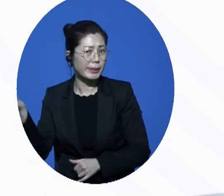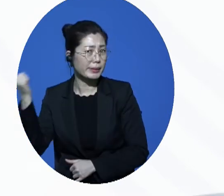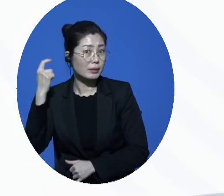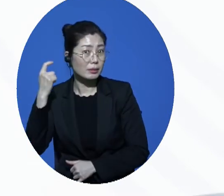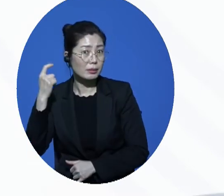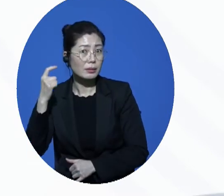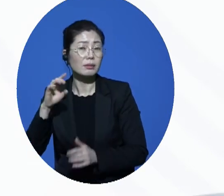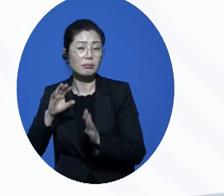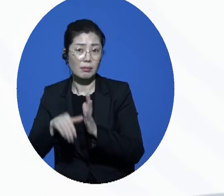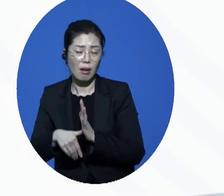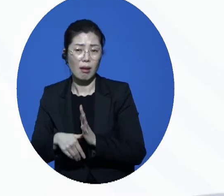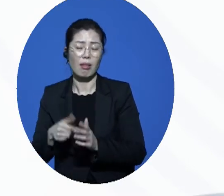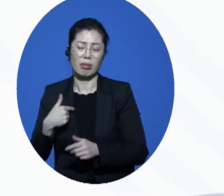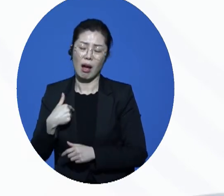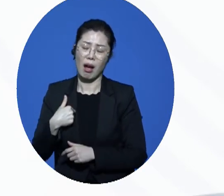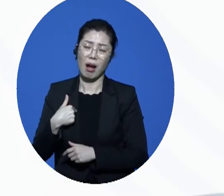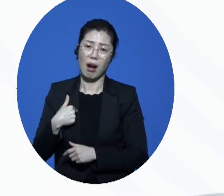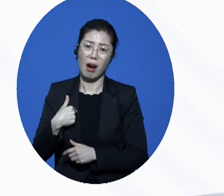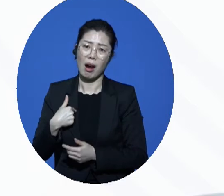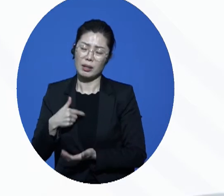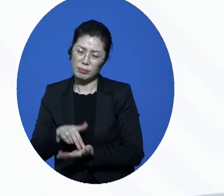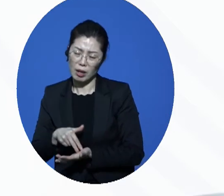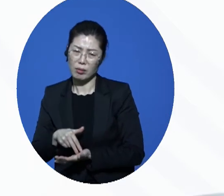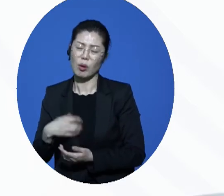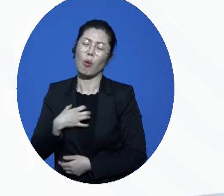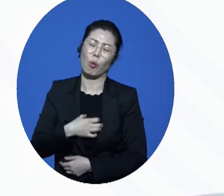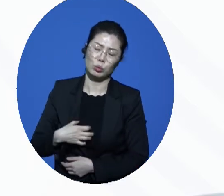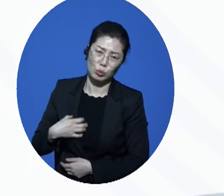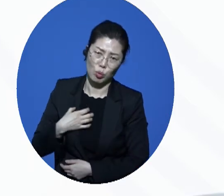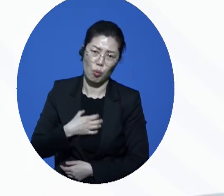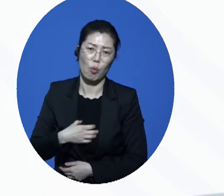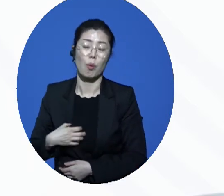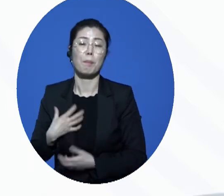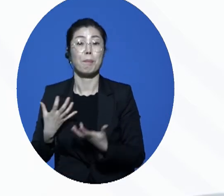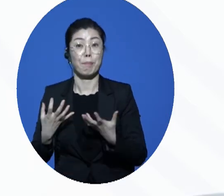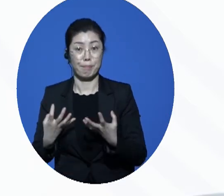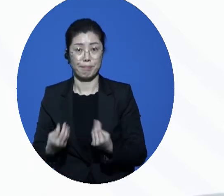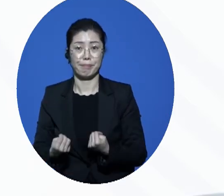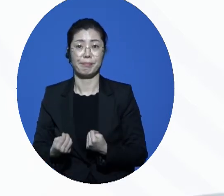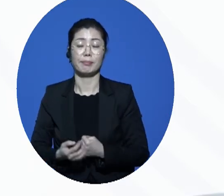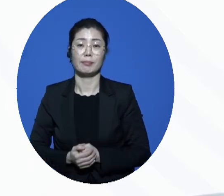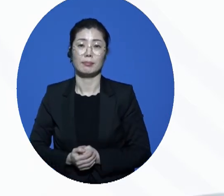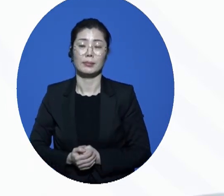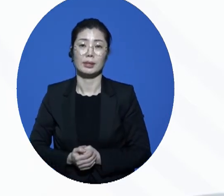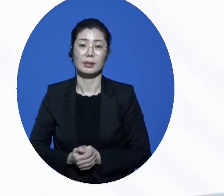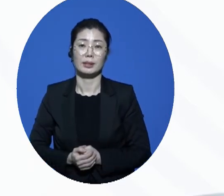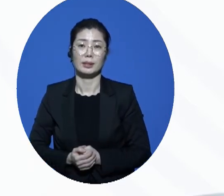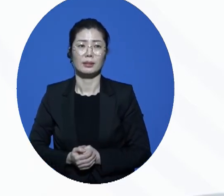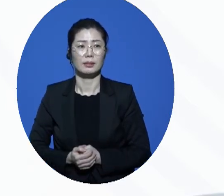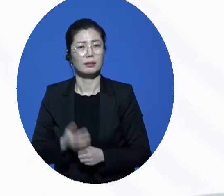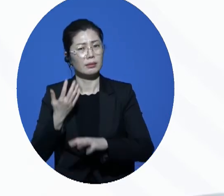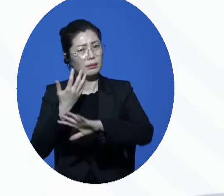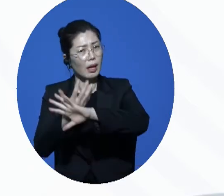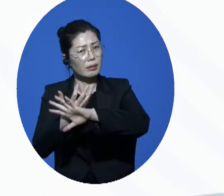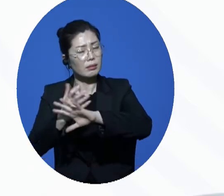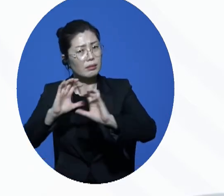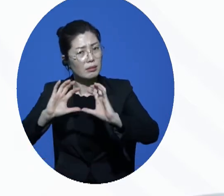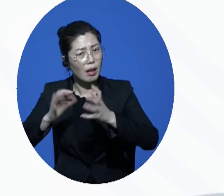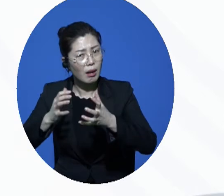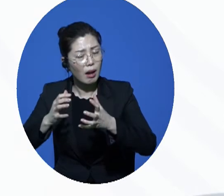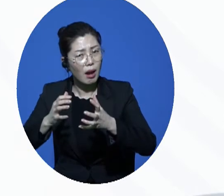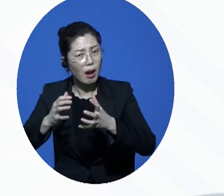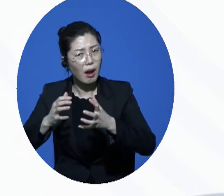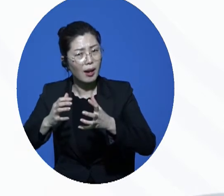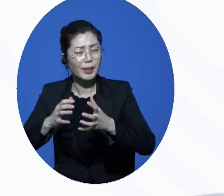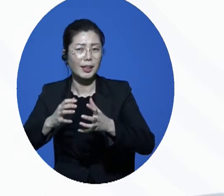들으면서 한편으로 굉장히 많은 걱정과 우려가 되더라고요. 이 다른 외국에